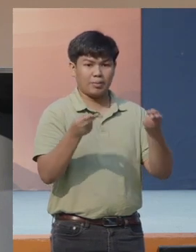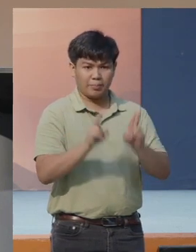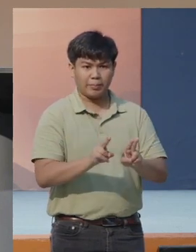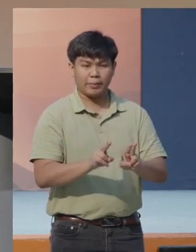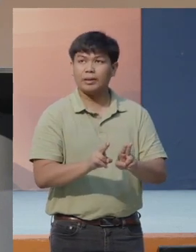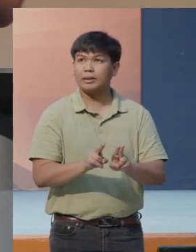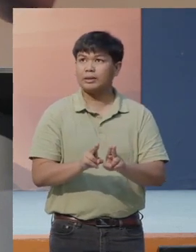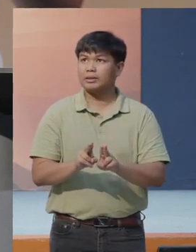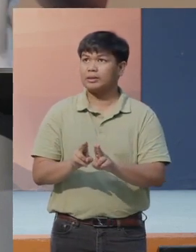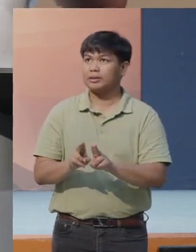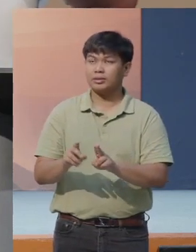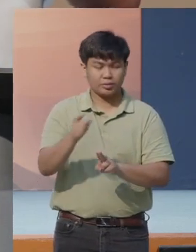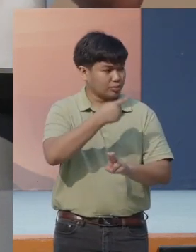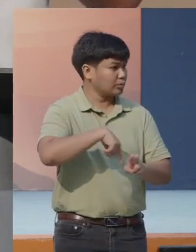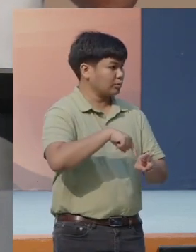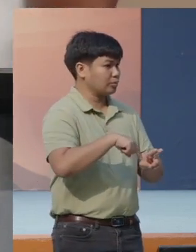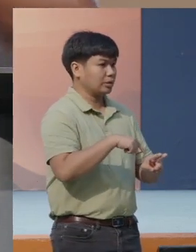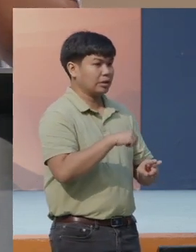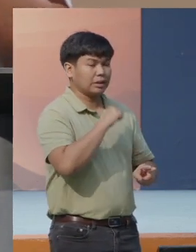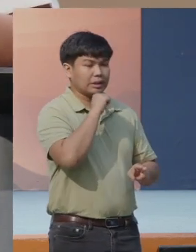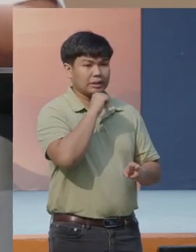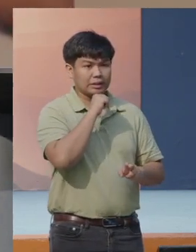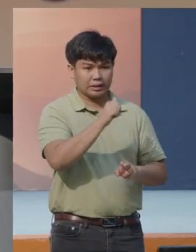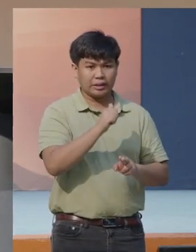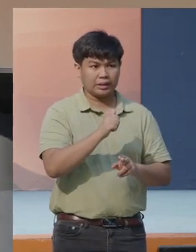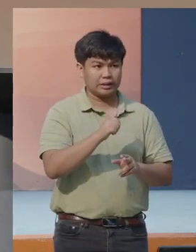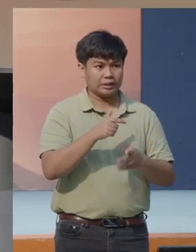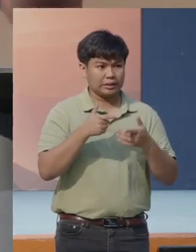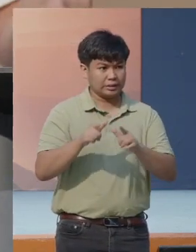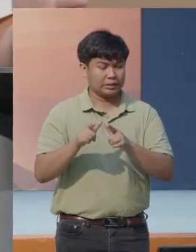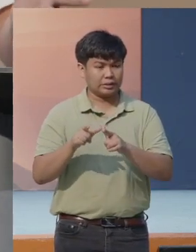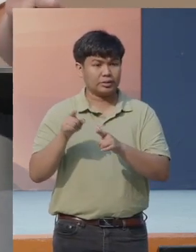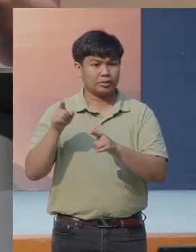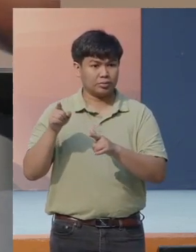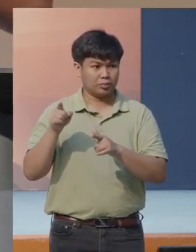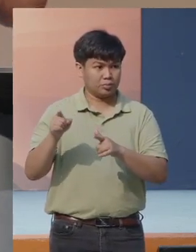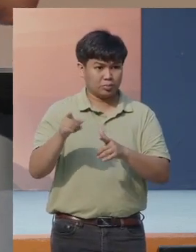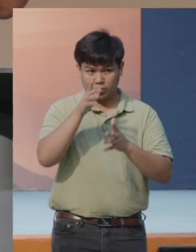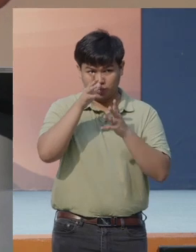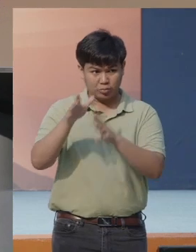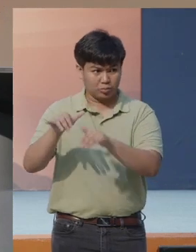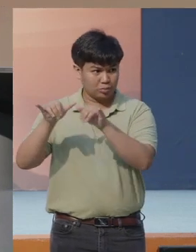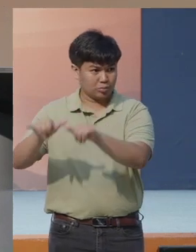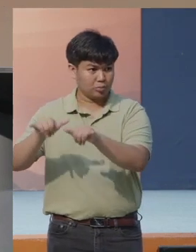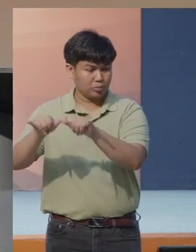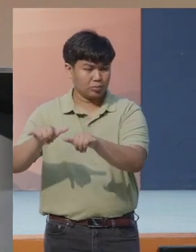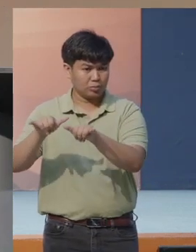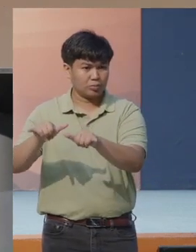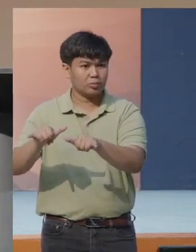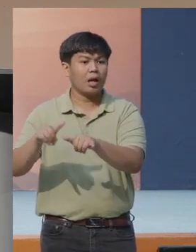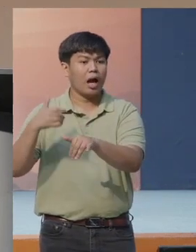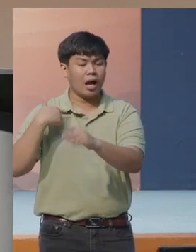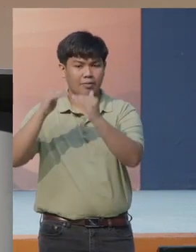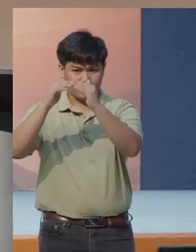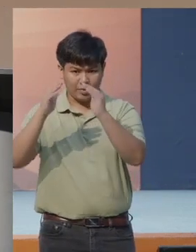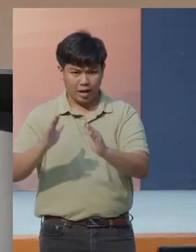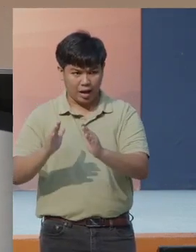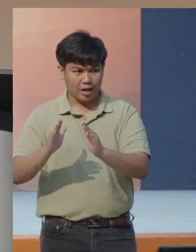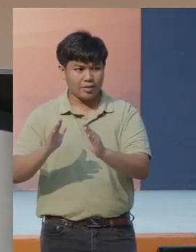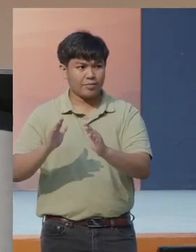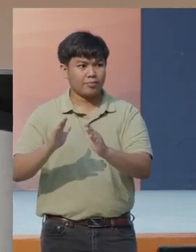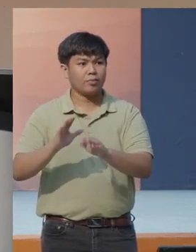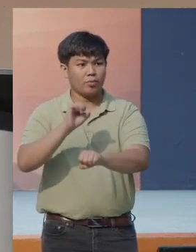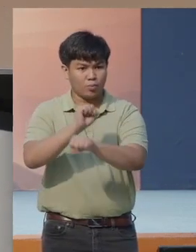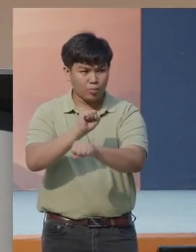sa basta-basta kukunin lang bibigyan pa siya ng bahay, pagkain at baka nga trabaho